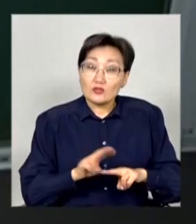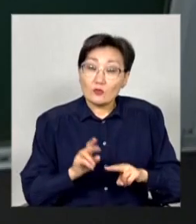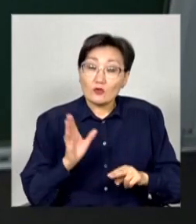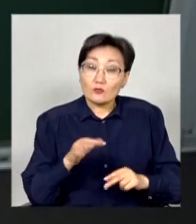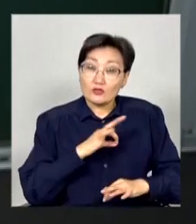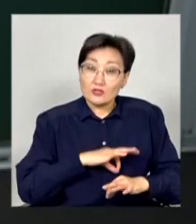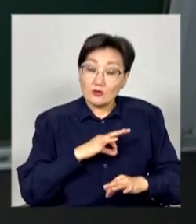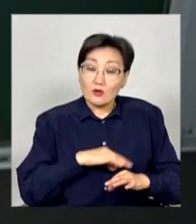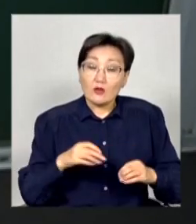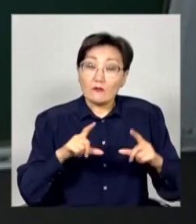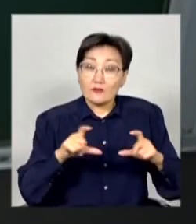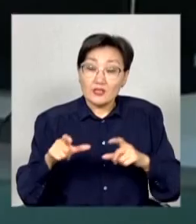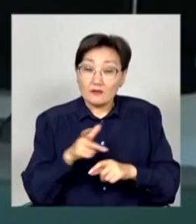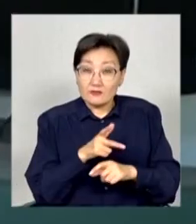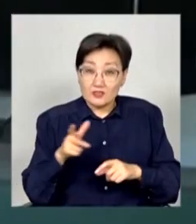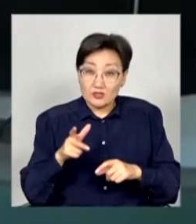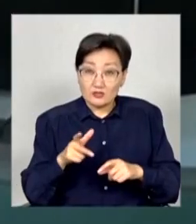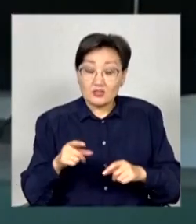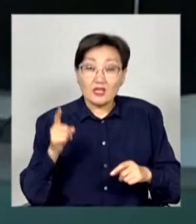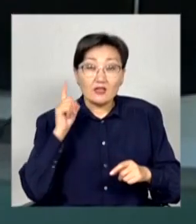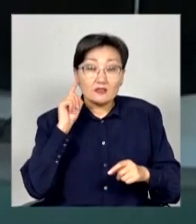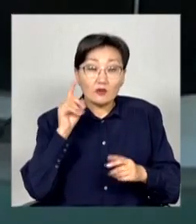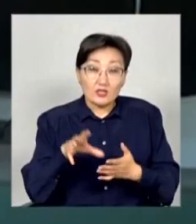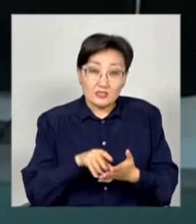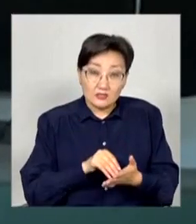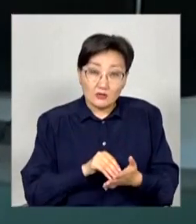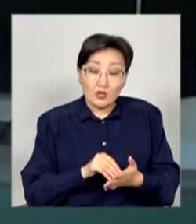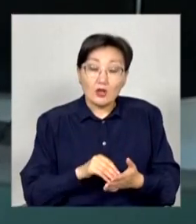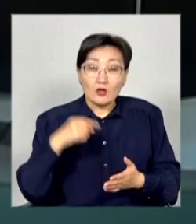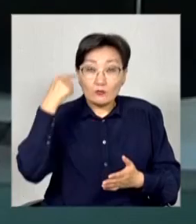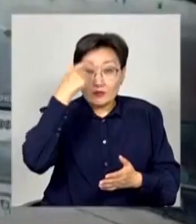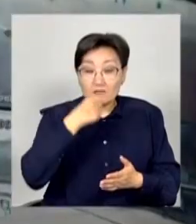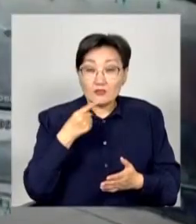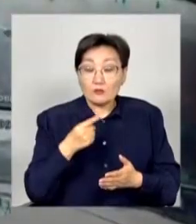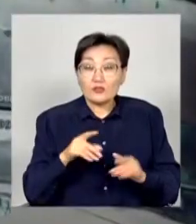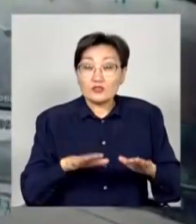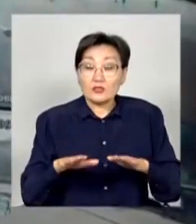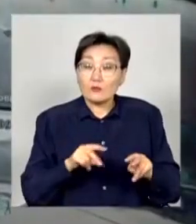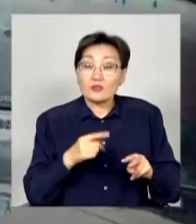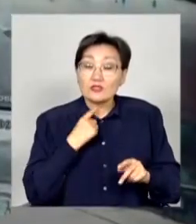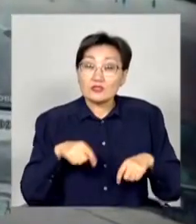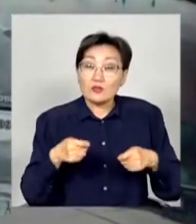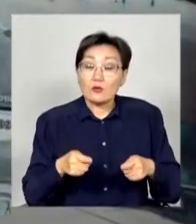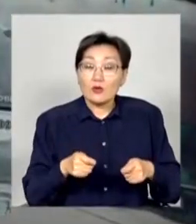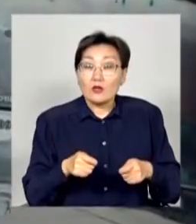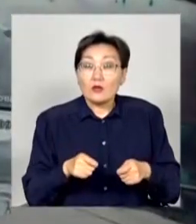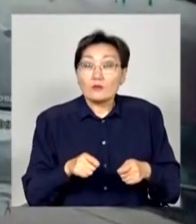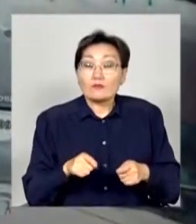применять средства фото и видео и звукозаписи. Улицы и места голосования контролируются при помощи